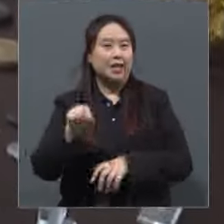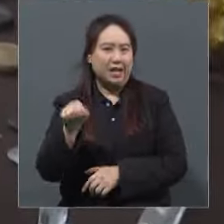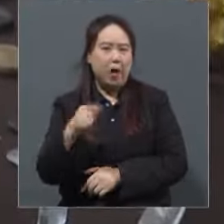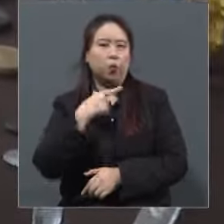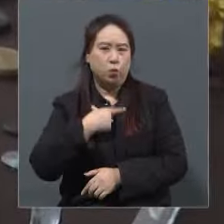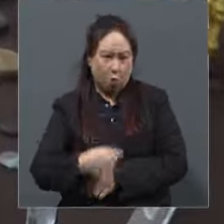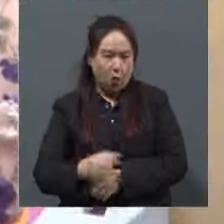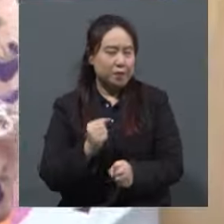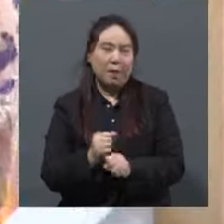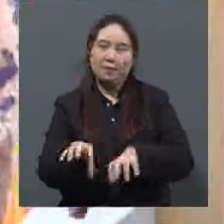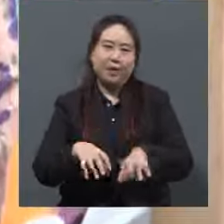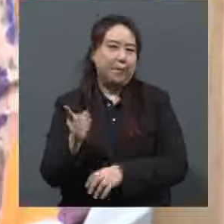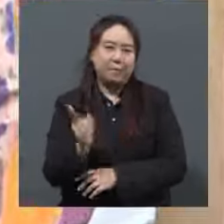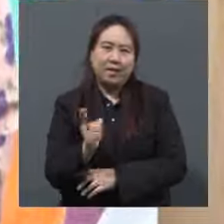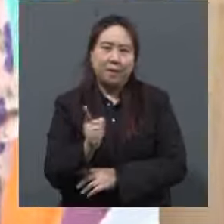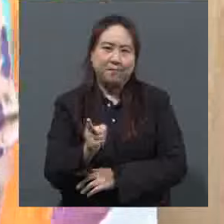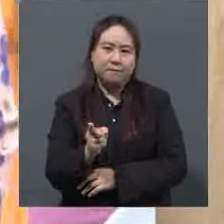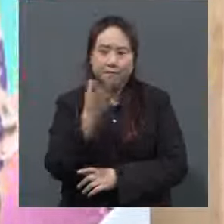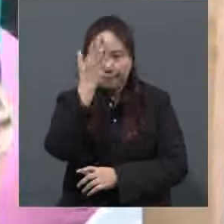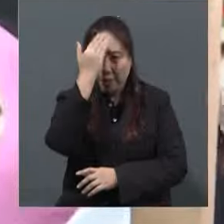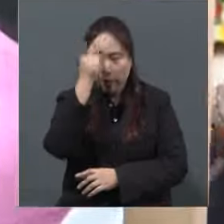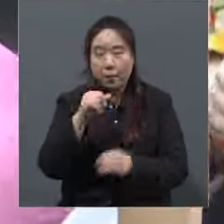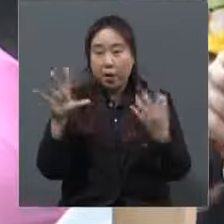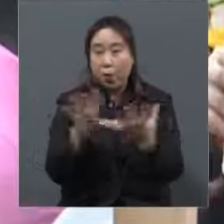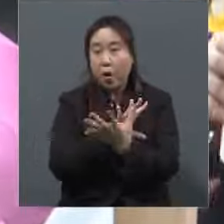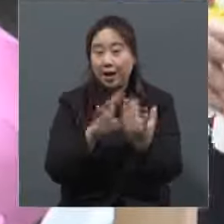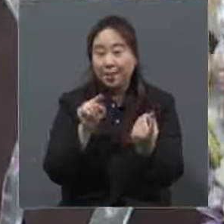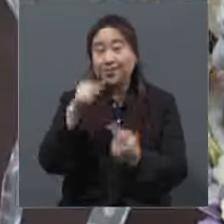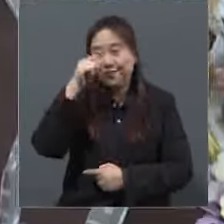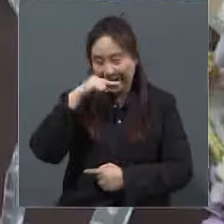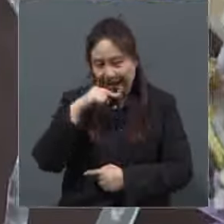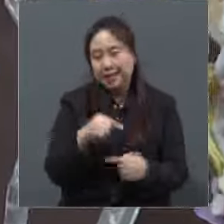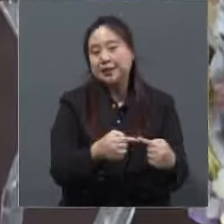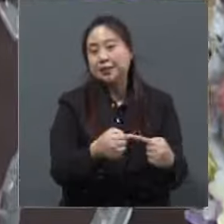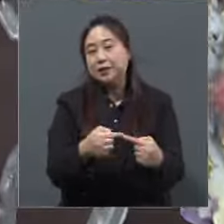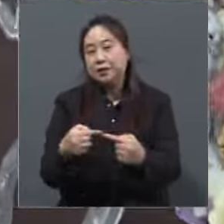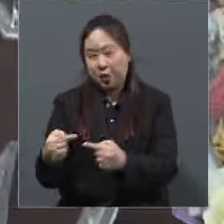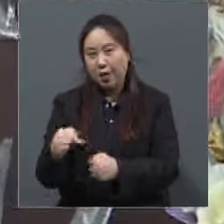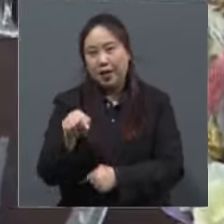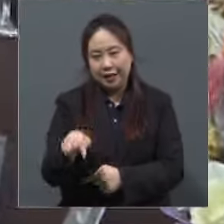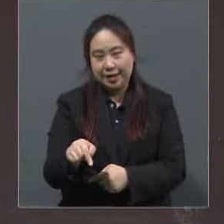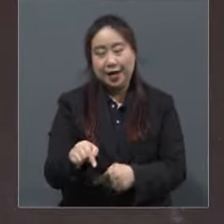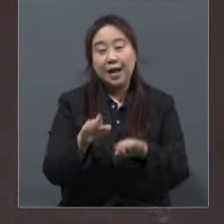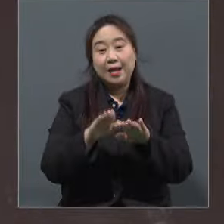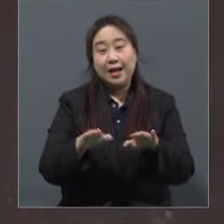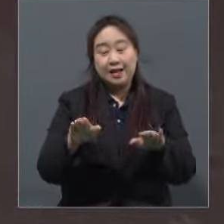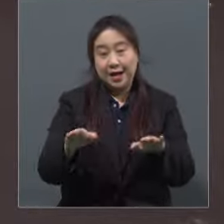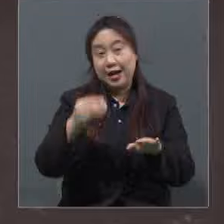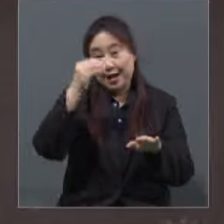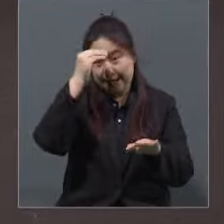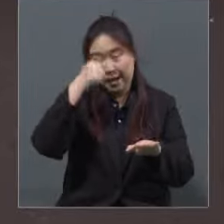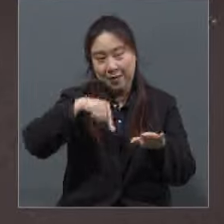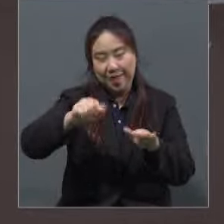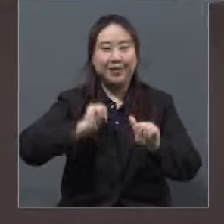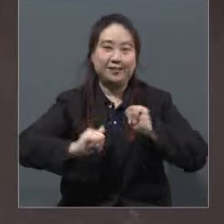นี้เป็นประจำทุกปีเพราะว่าเป็นการสืบสาวัฒนธรรมประเพณีไทยแล้วก็ยังเป็นเวทีให้นักเรียนในพื้นที่ได้มาแสดง